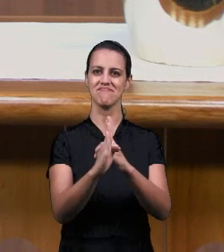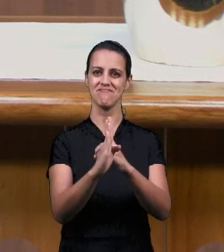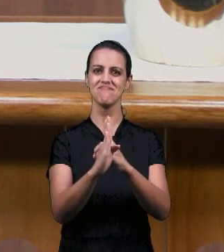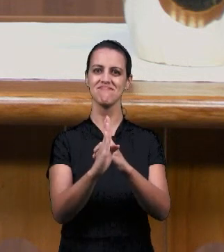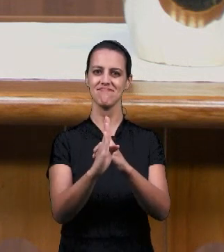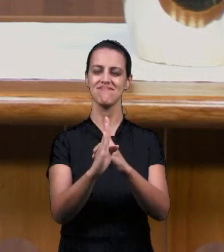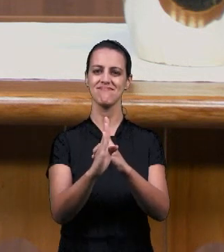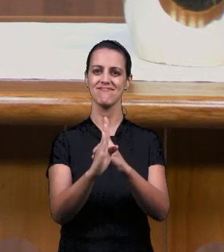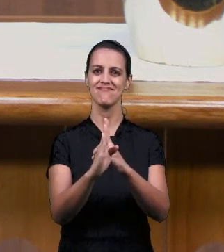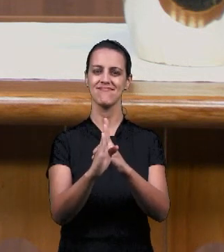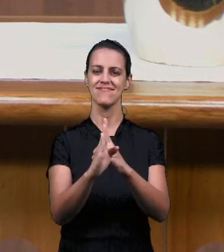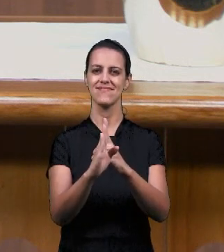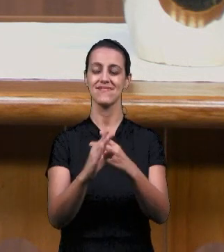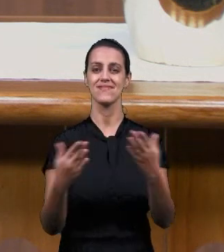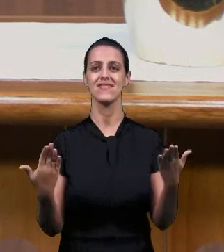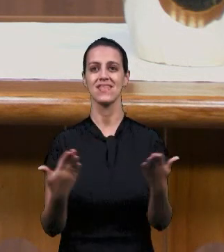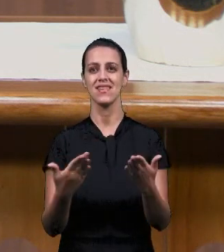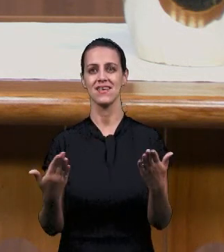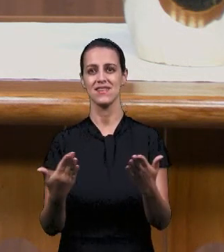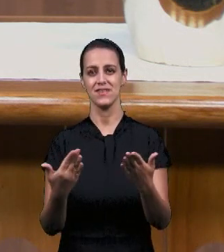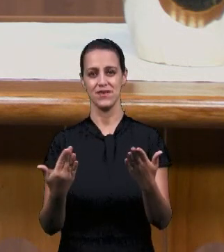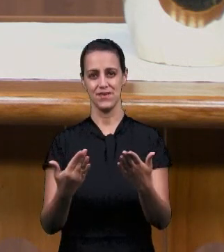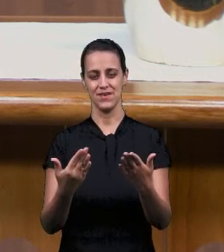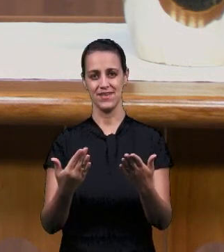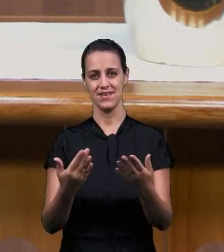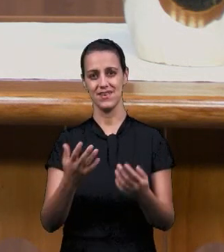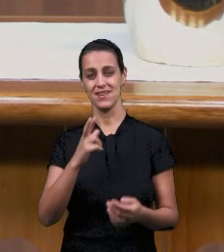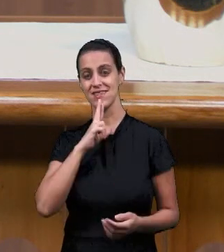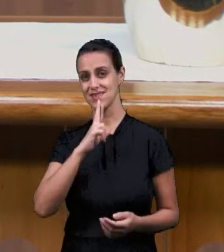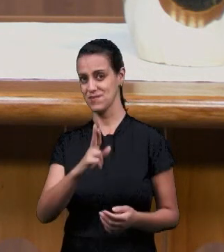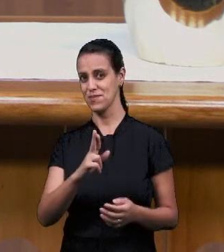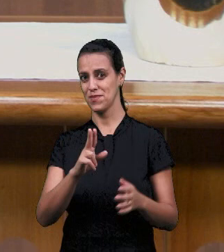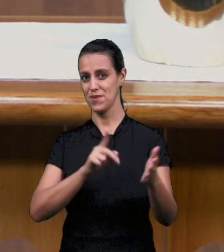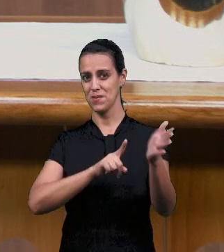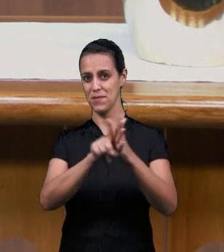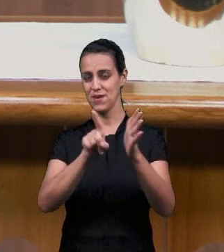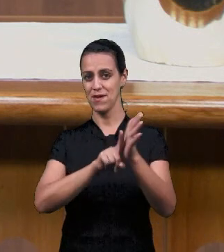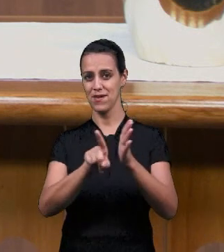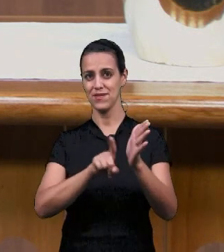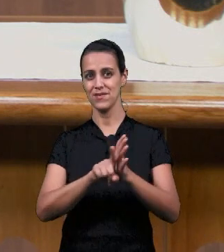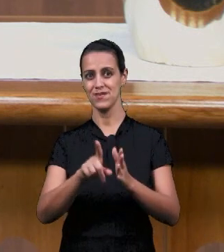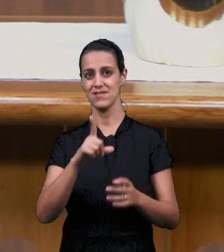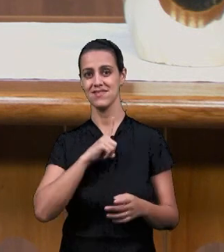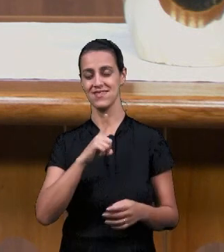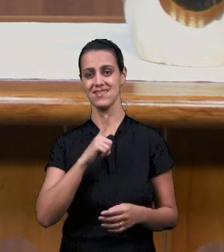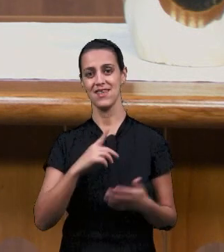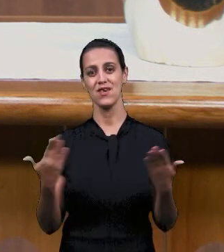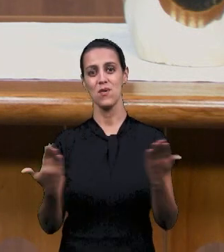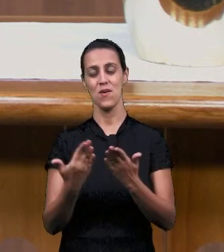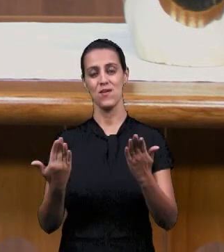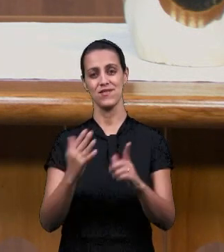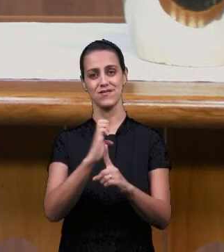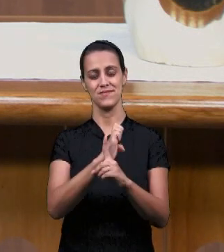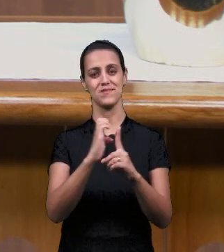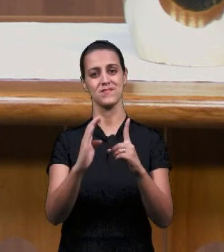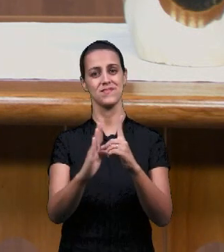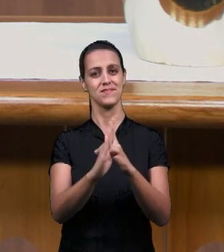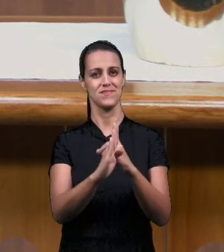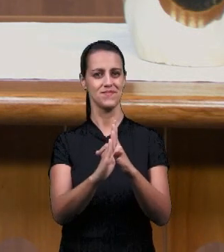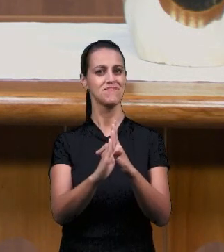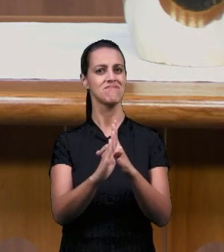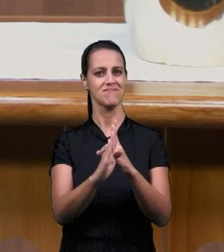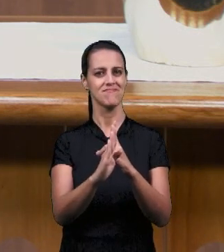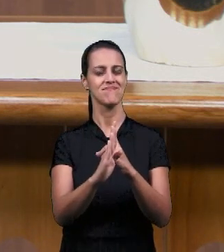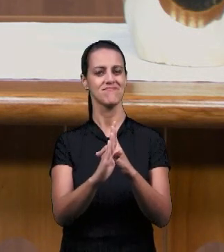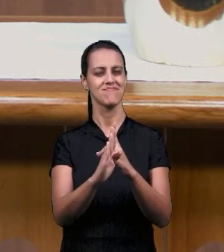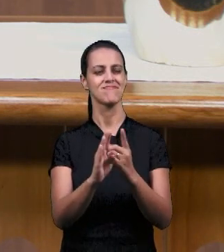dominicale. Maintenant, répondons aux questions qui ont été formulées pour cette école biblique dans le